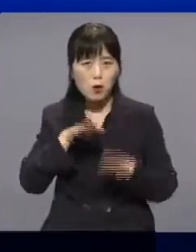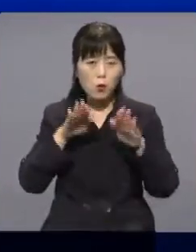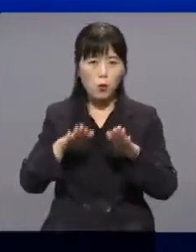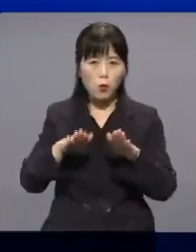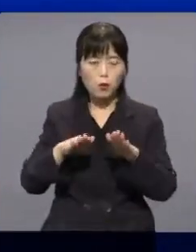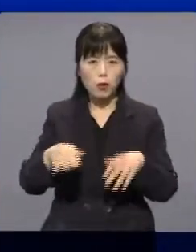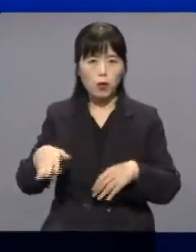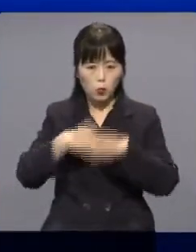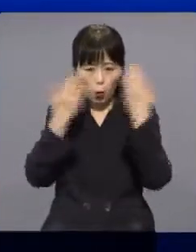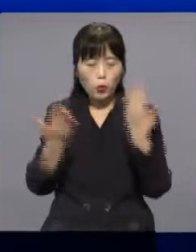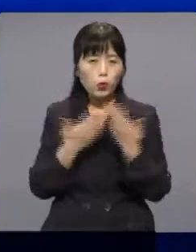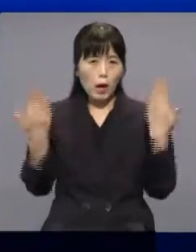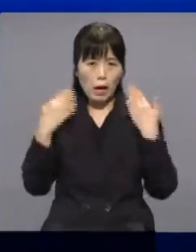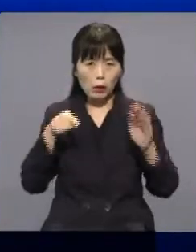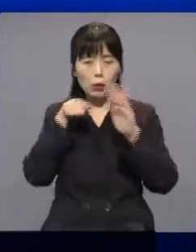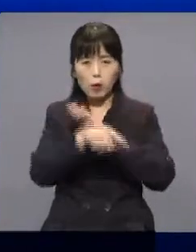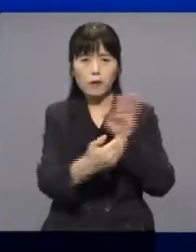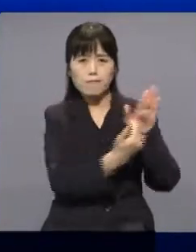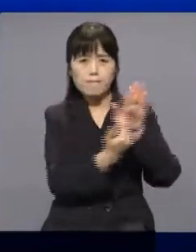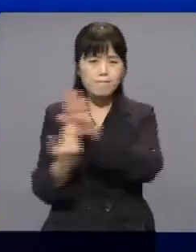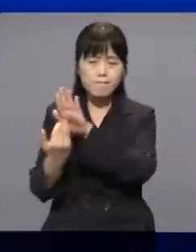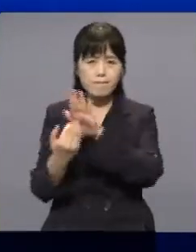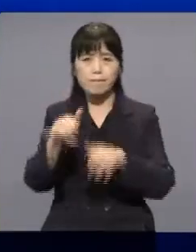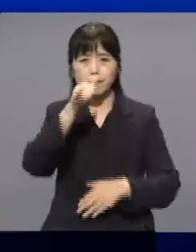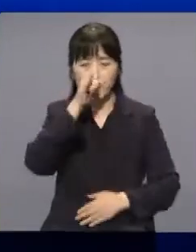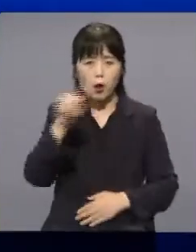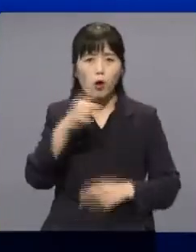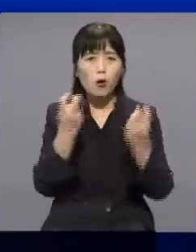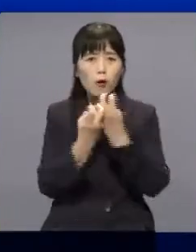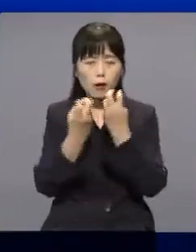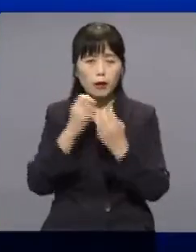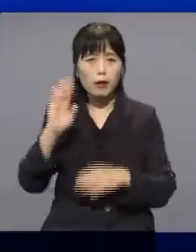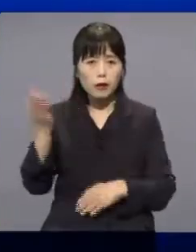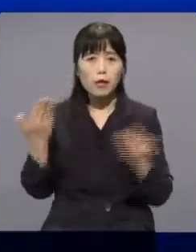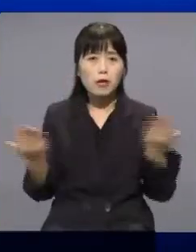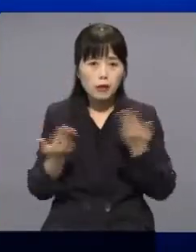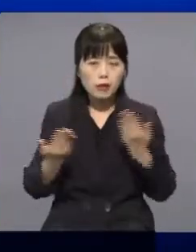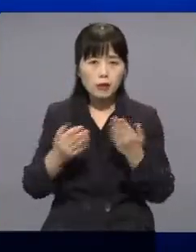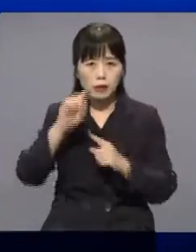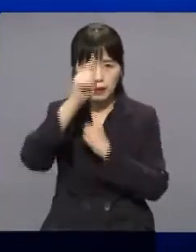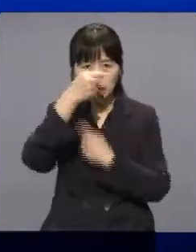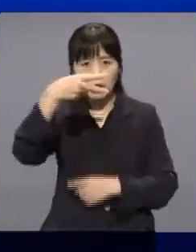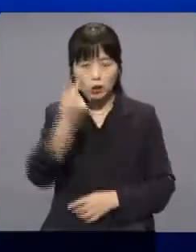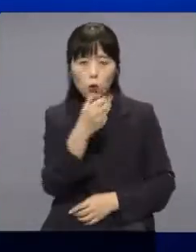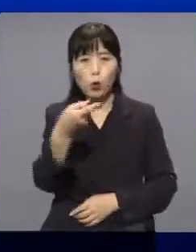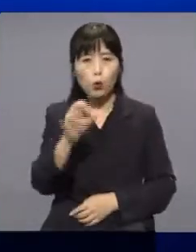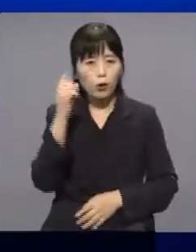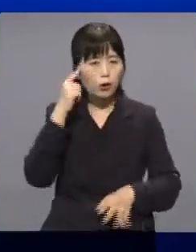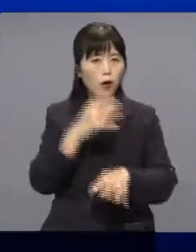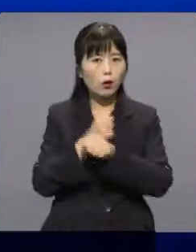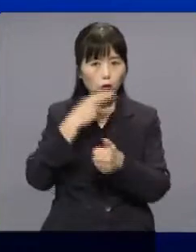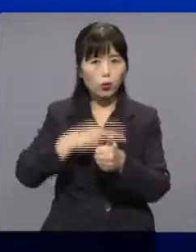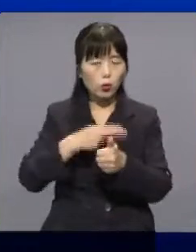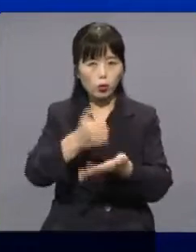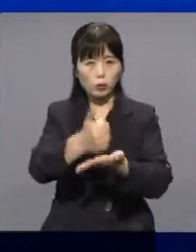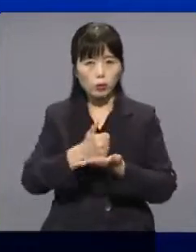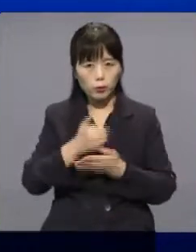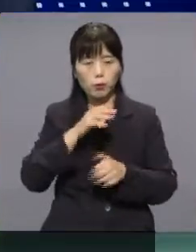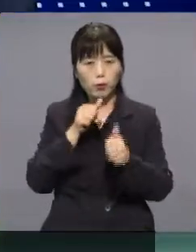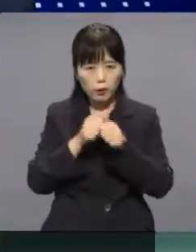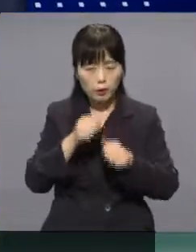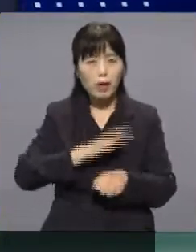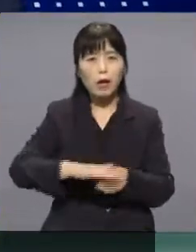오늘 전면 등교 거부를 선언했는데요 어떻게 된 일인지 이도형 청대 연구 교수 모시고 자세히 알아보겠습니다